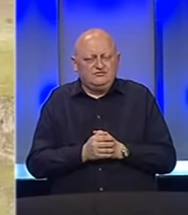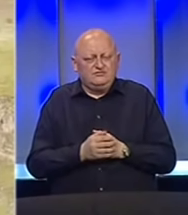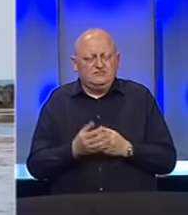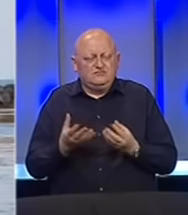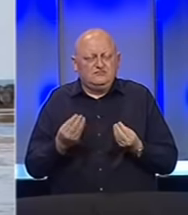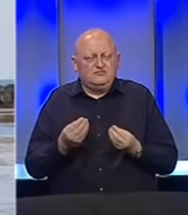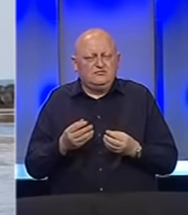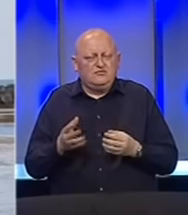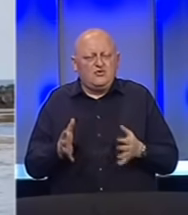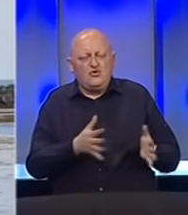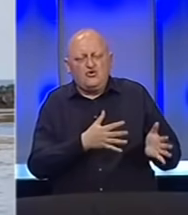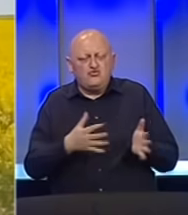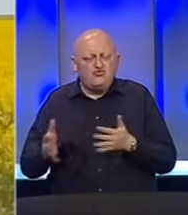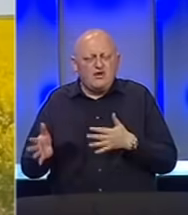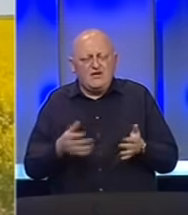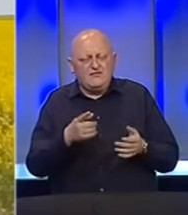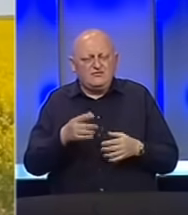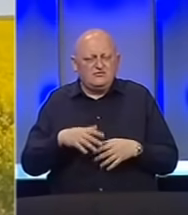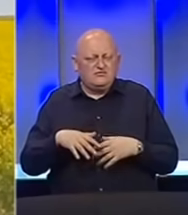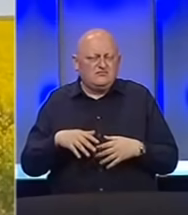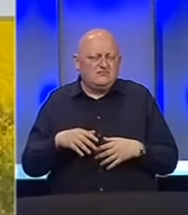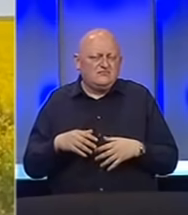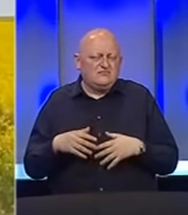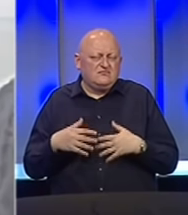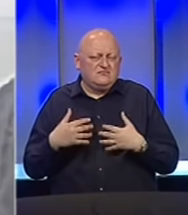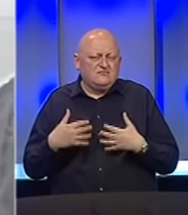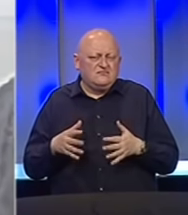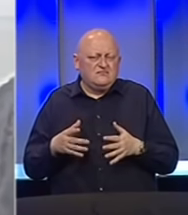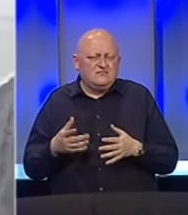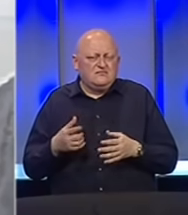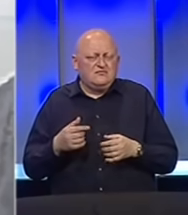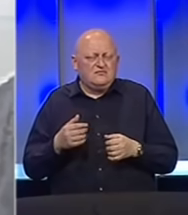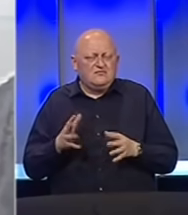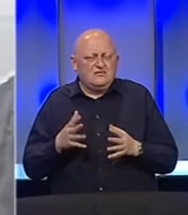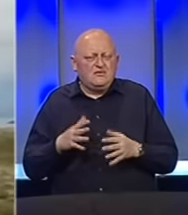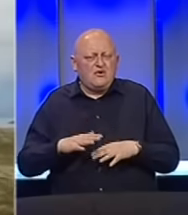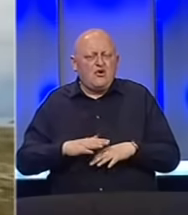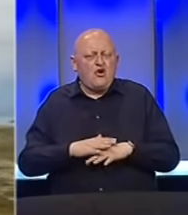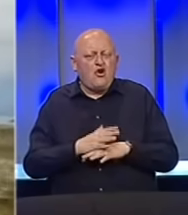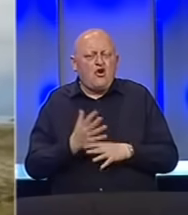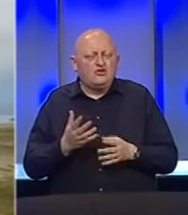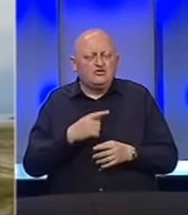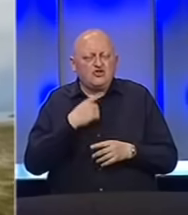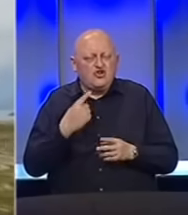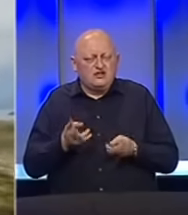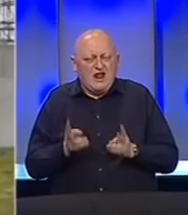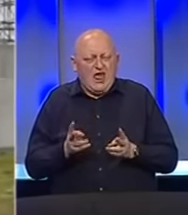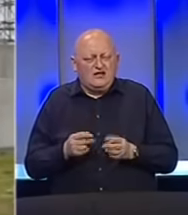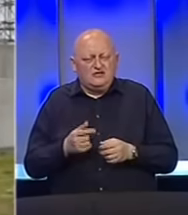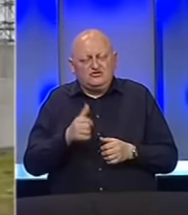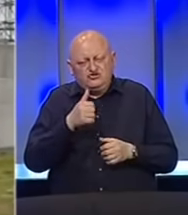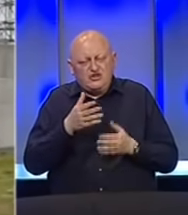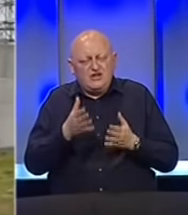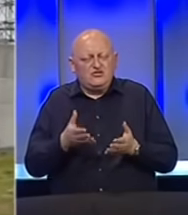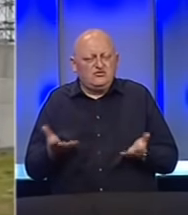stop duva vjetar, pa je tako subjektivni osjećaj da je dosta hladnije. Šta je tu,